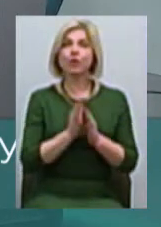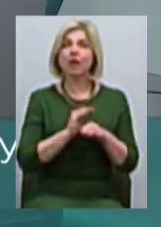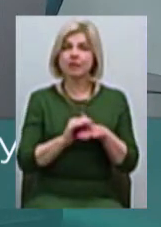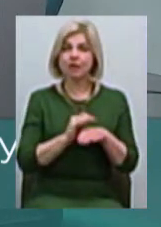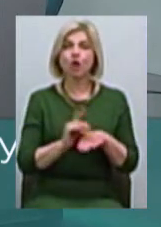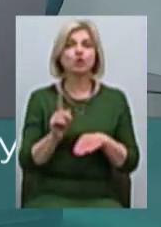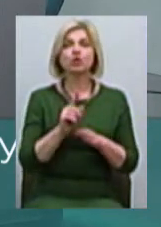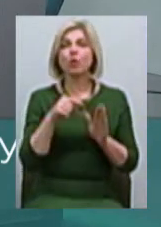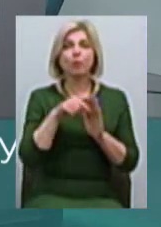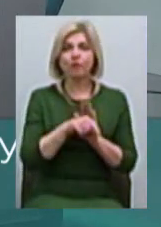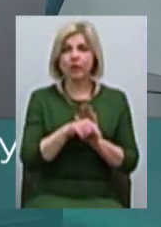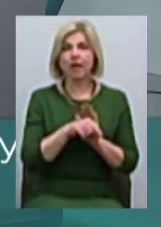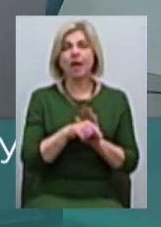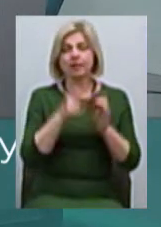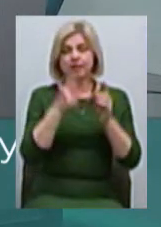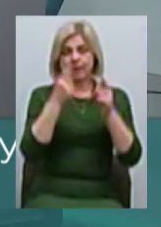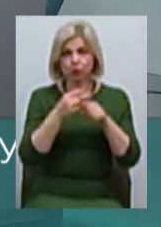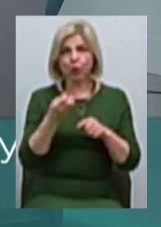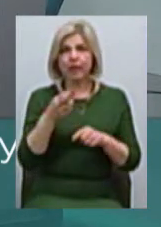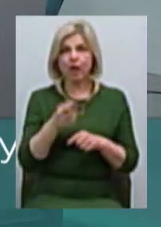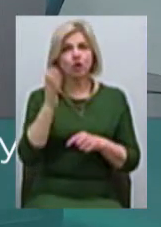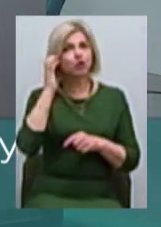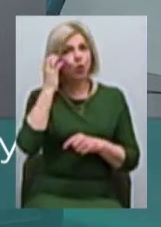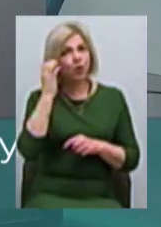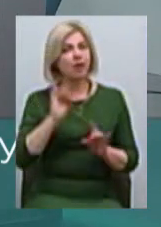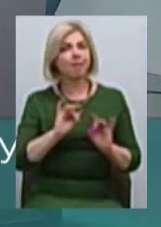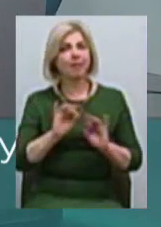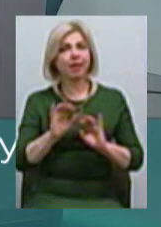передбачає технологія чорного піару? Ну, чорний піар